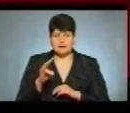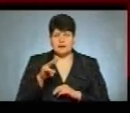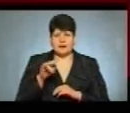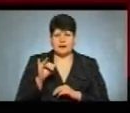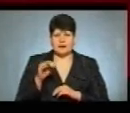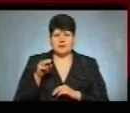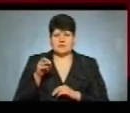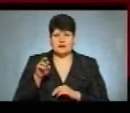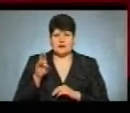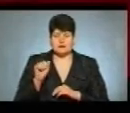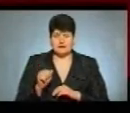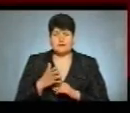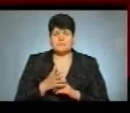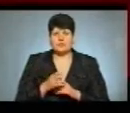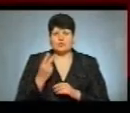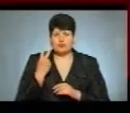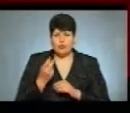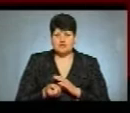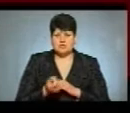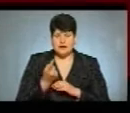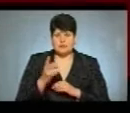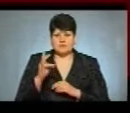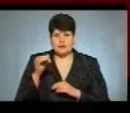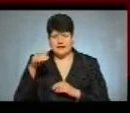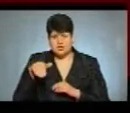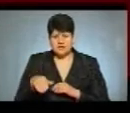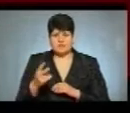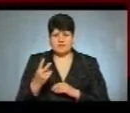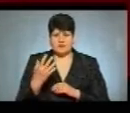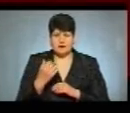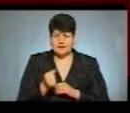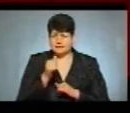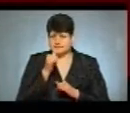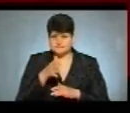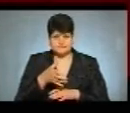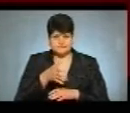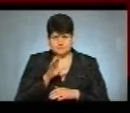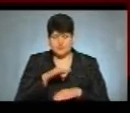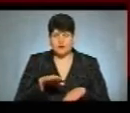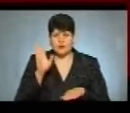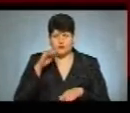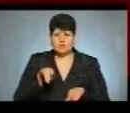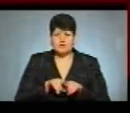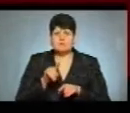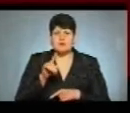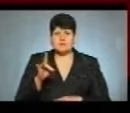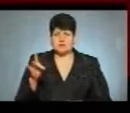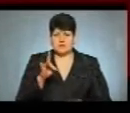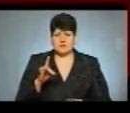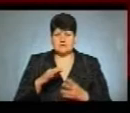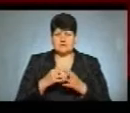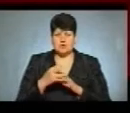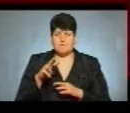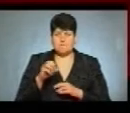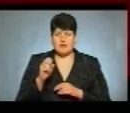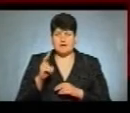вулиці Центральна, 28. У двох джерелах на вулиці Нижня і Нижня, 2А. Непридатна для вживання вода також у Збаразькому районі, в селі Максимівка